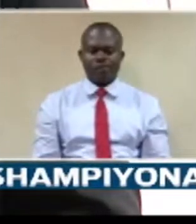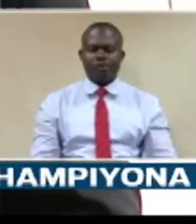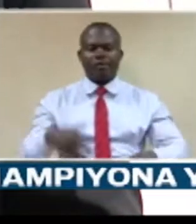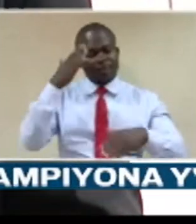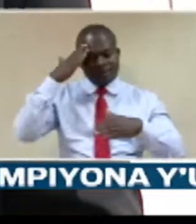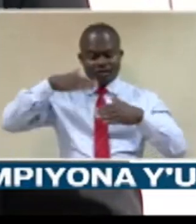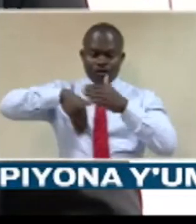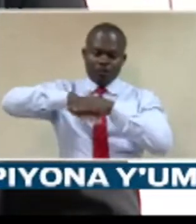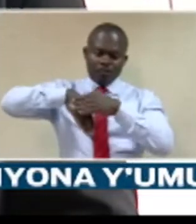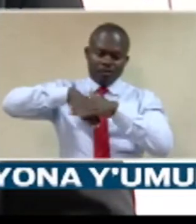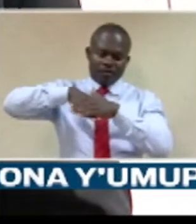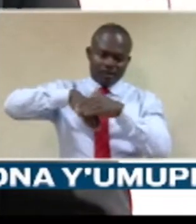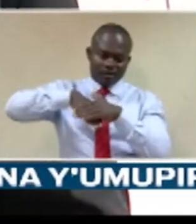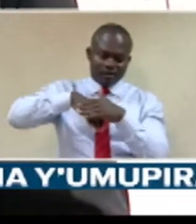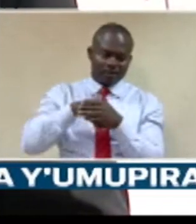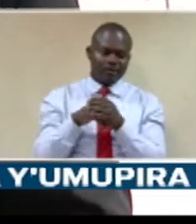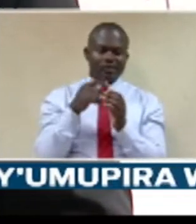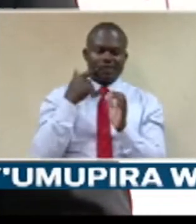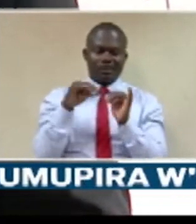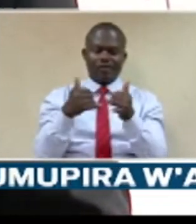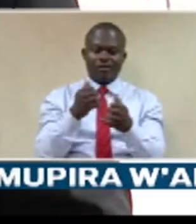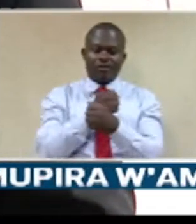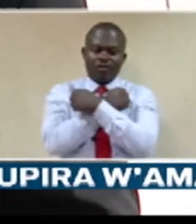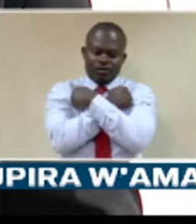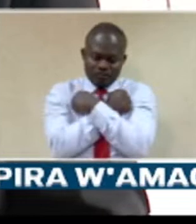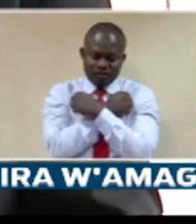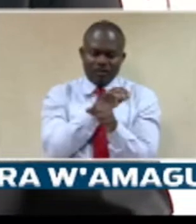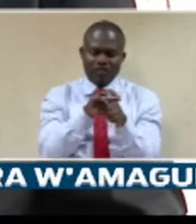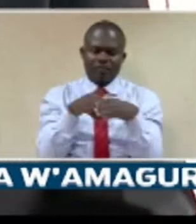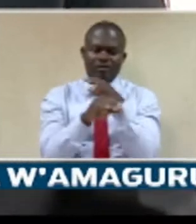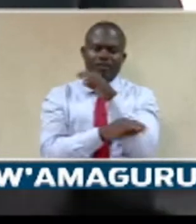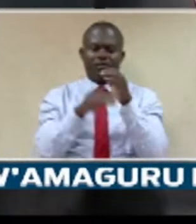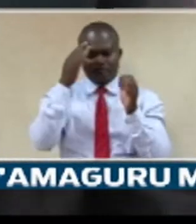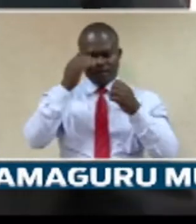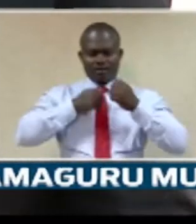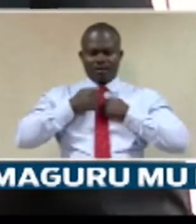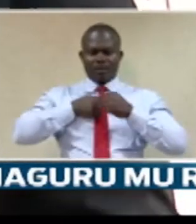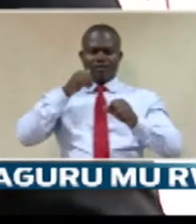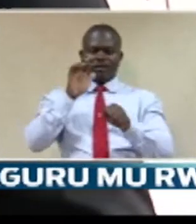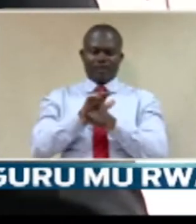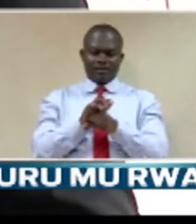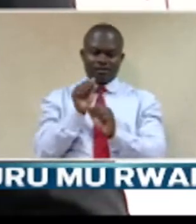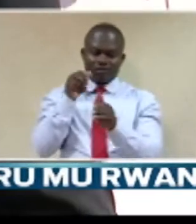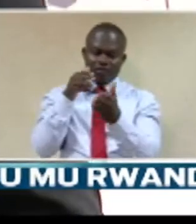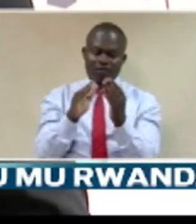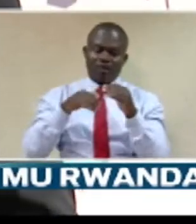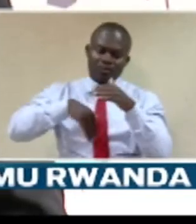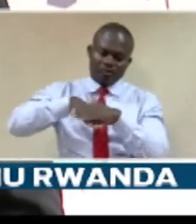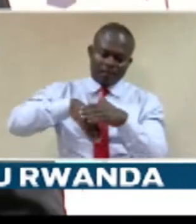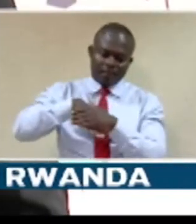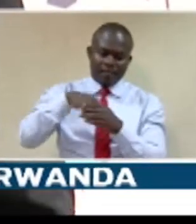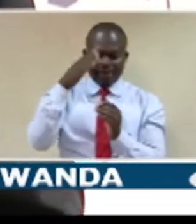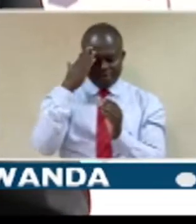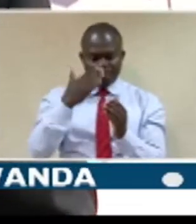umupira ari umukino ukunzwe cyane mu gihugu, muzi ko abanyarwanda benshi cyane bakurikirana umupira,